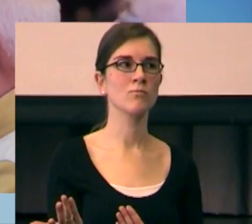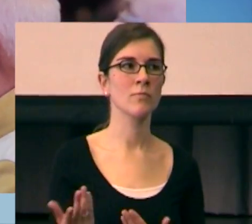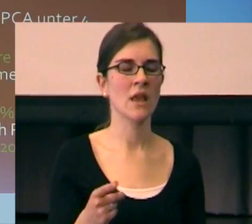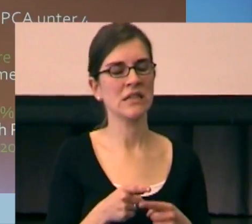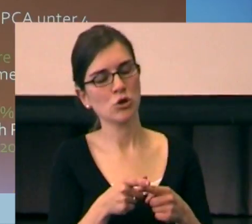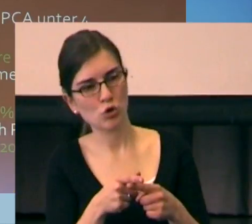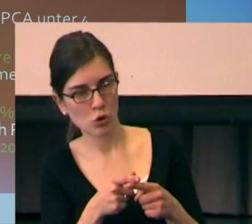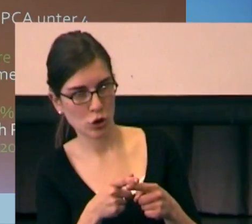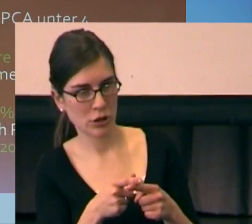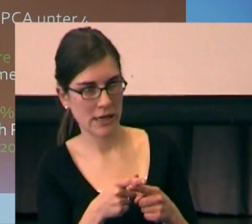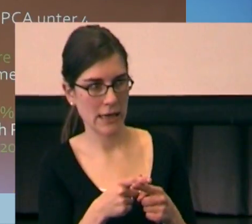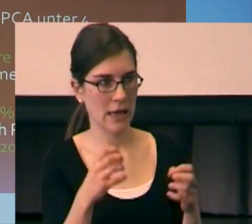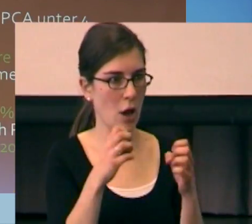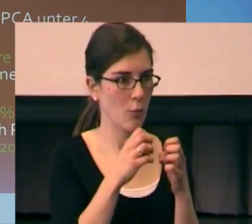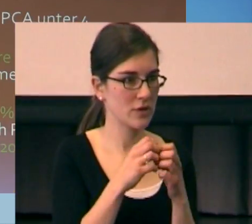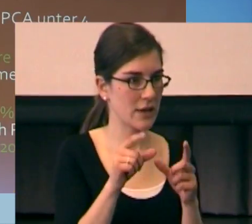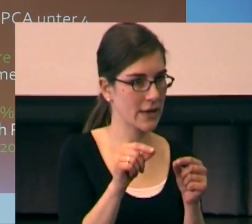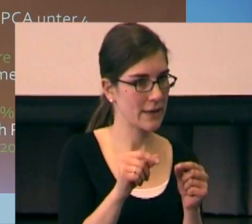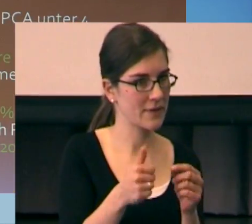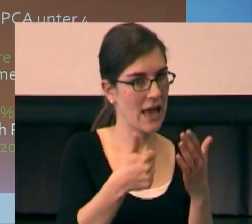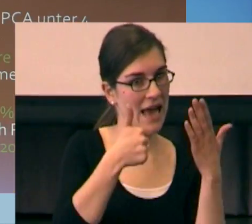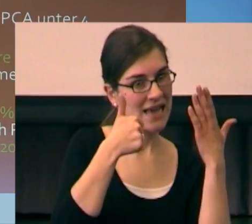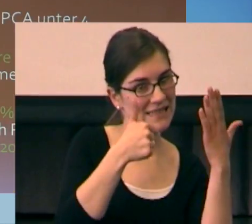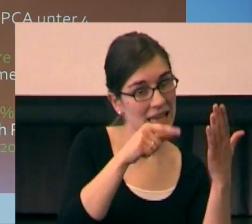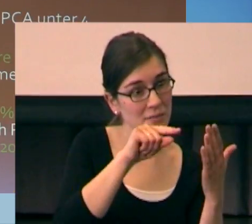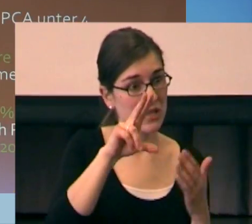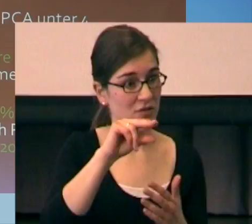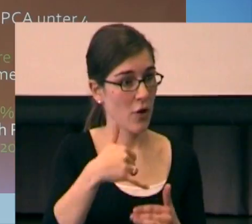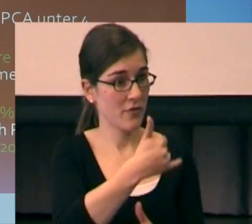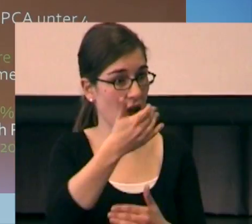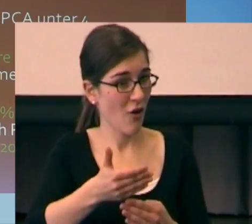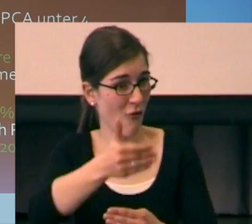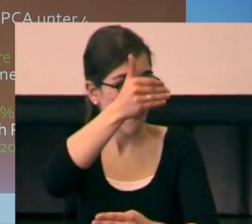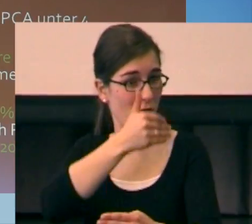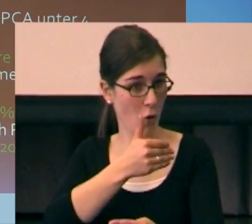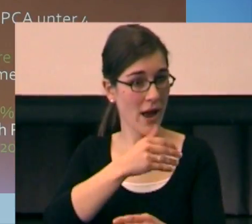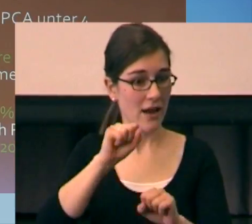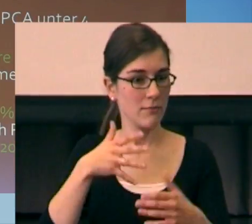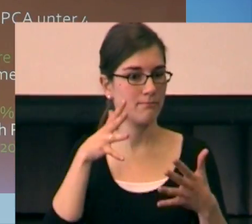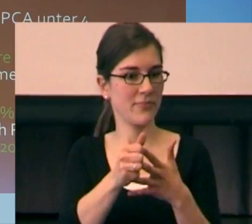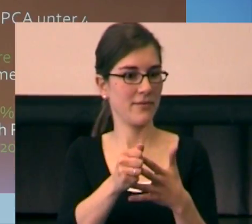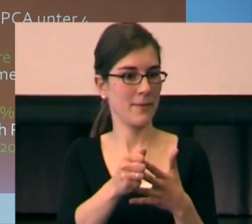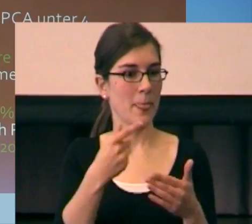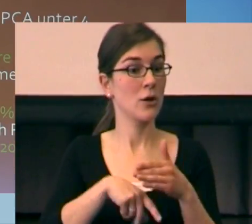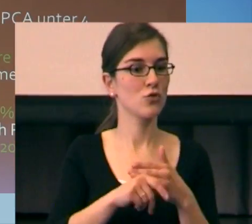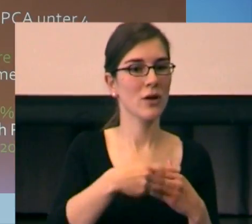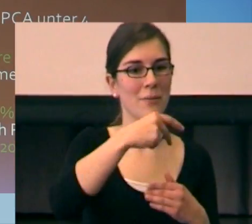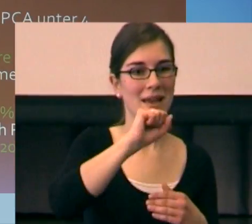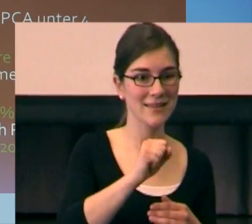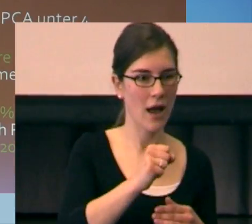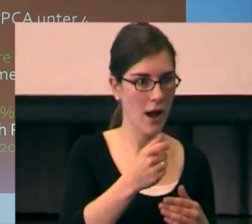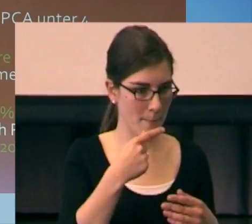durchschnittlich kann man einen Prostatakrebs 6 bis 12 Jahre früher erkennen, durch die PSA-Bestimmung, als durch die Tastung.